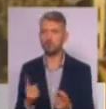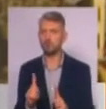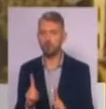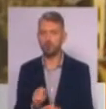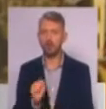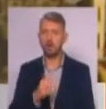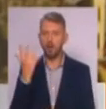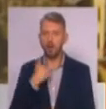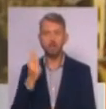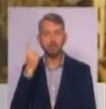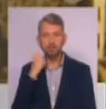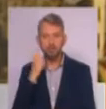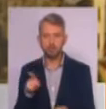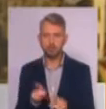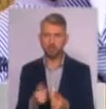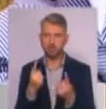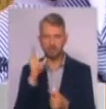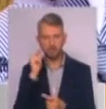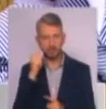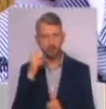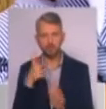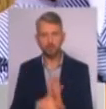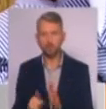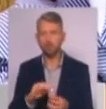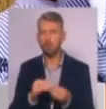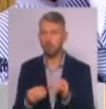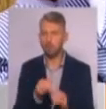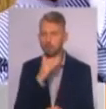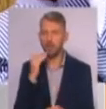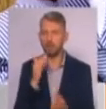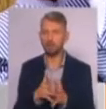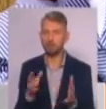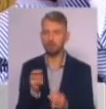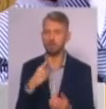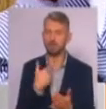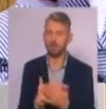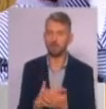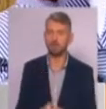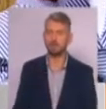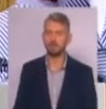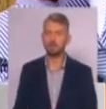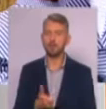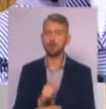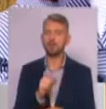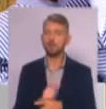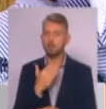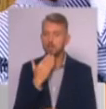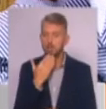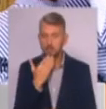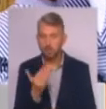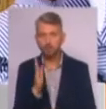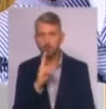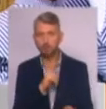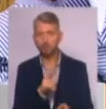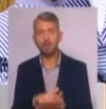коли чуєш дійсно такі великі цифри, то розумієш, що насправді проблема набагато більше, ніж вона здається. Дуже дякую. Будемо слідкувати далі.